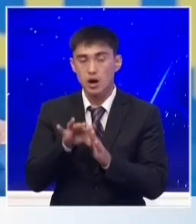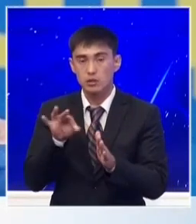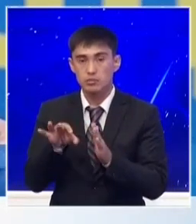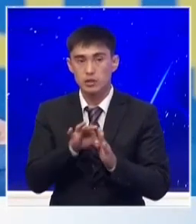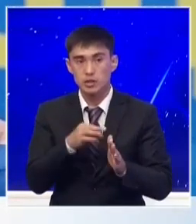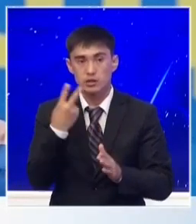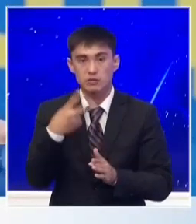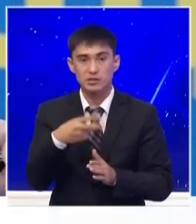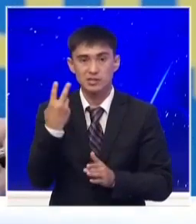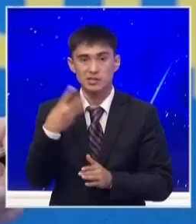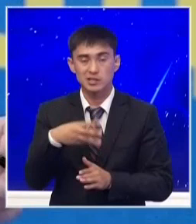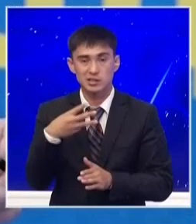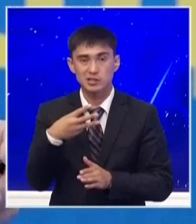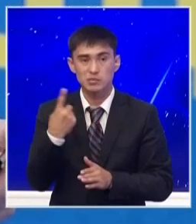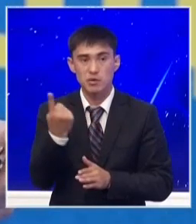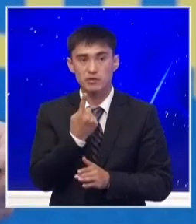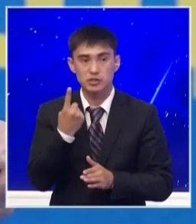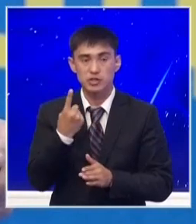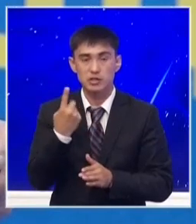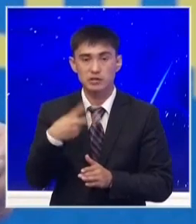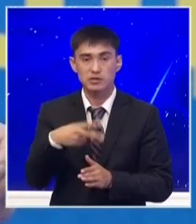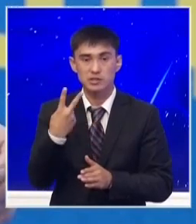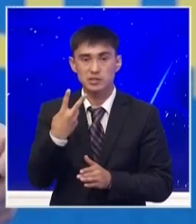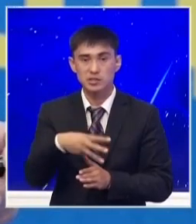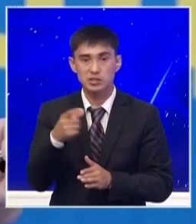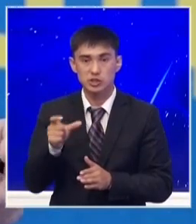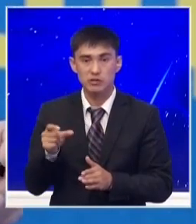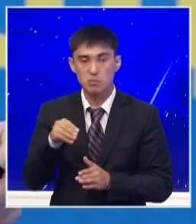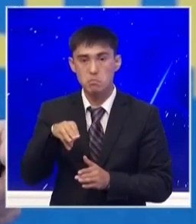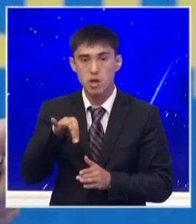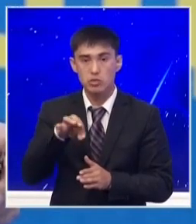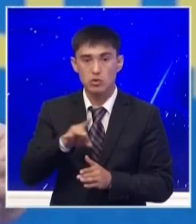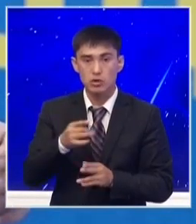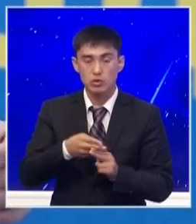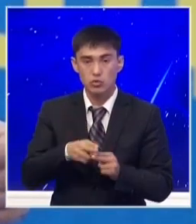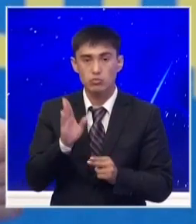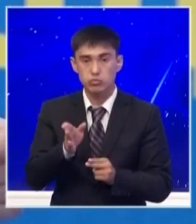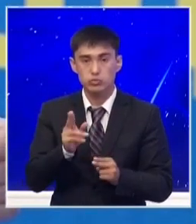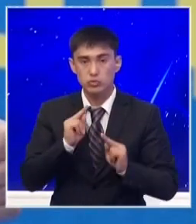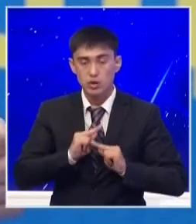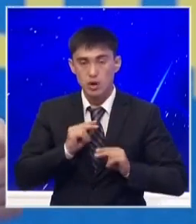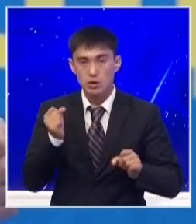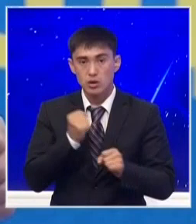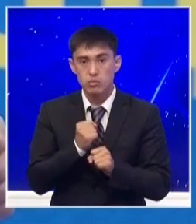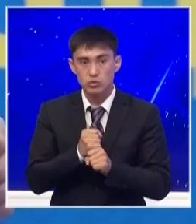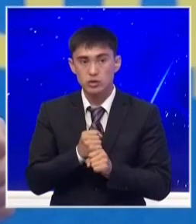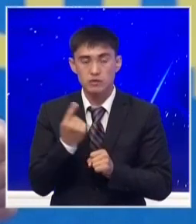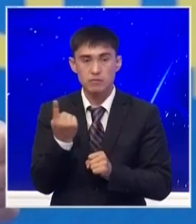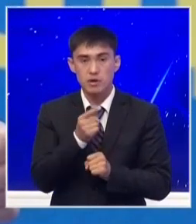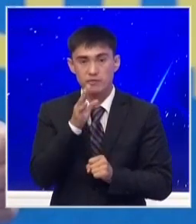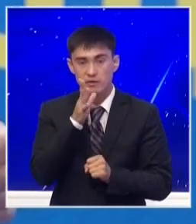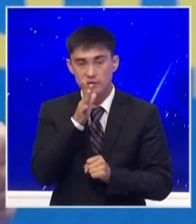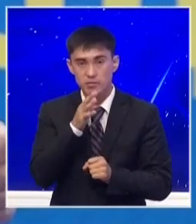отбирать 20-30, первоначально 20-30 человек, менторов, и они будут. На первое